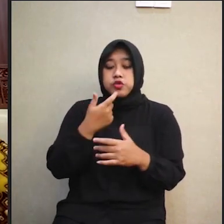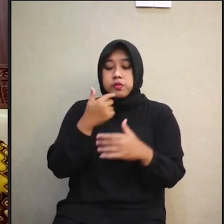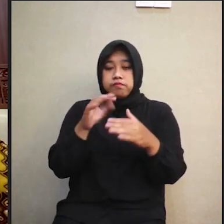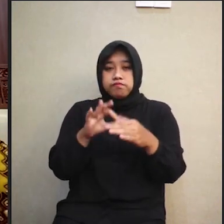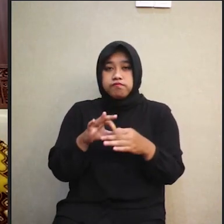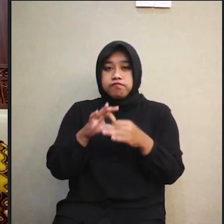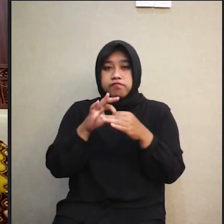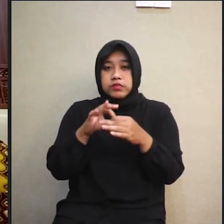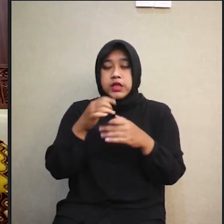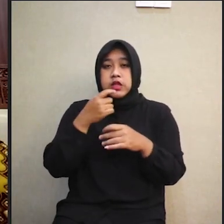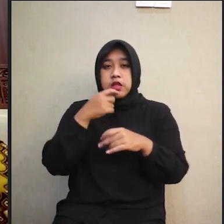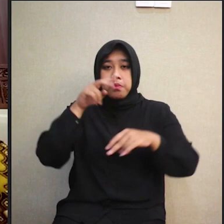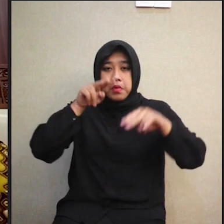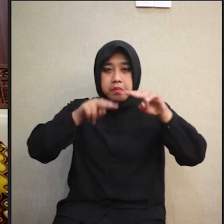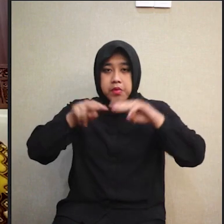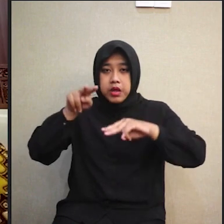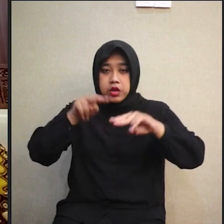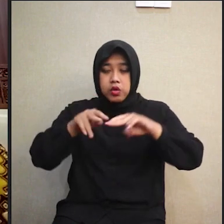masyarakat